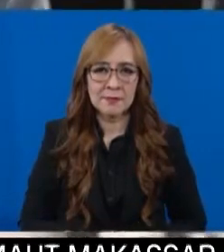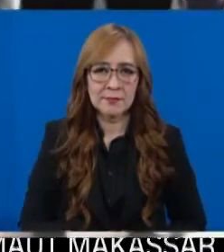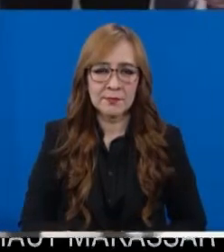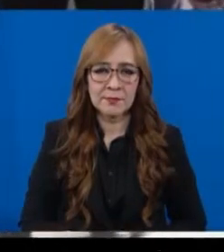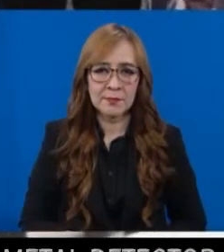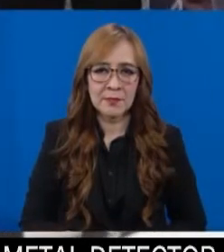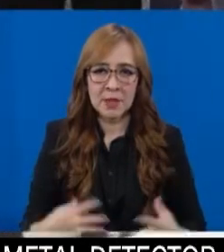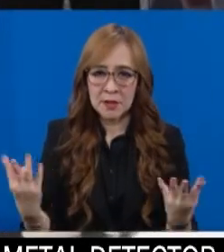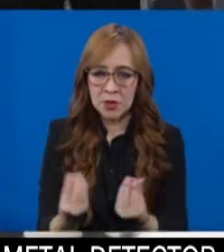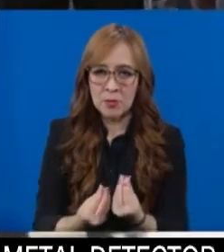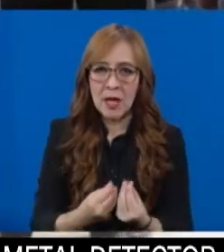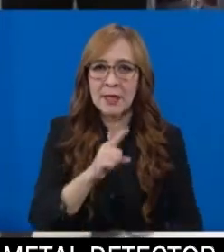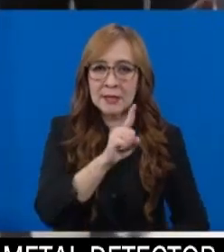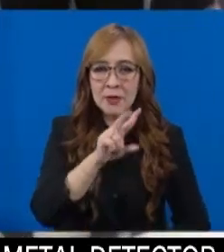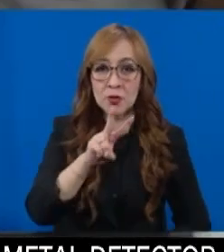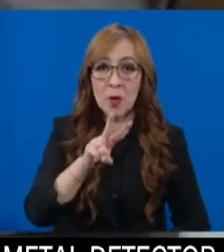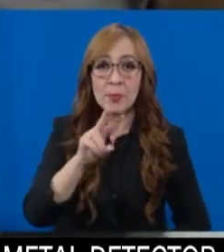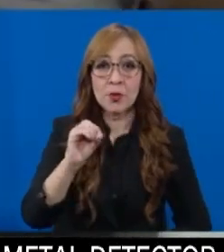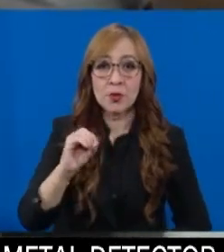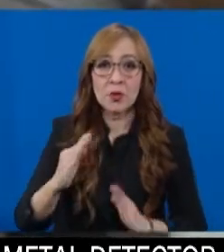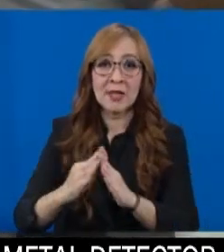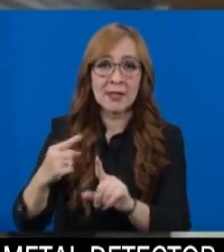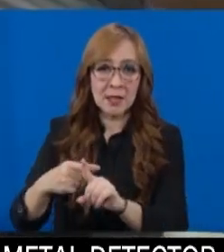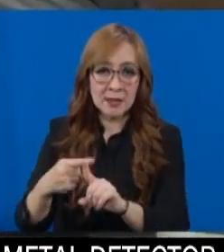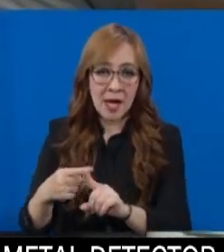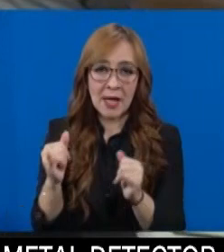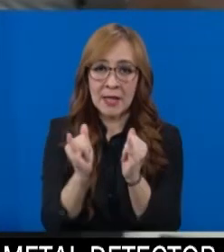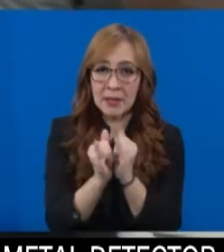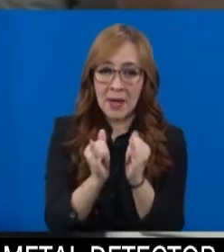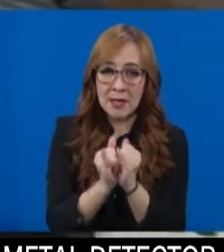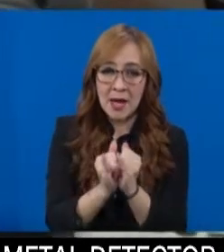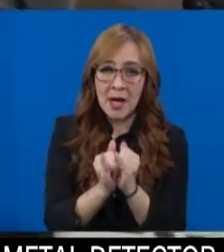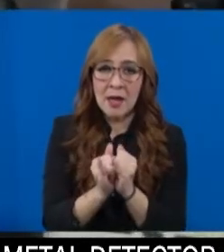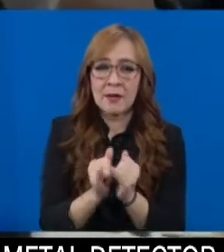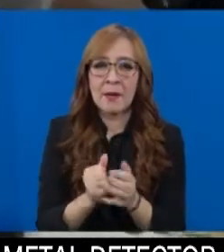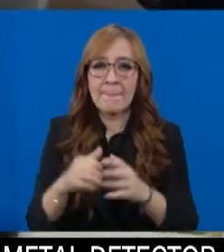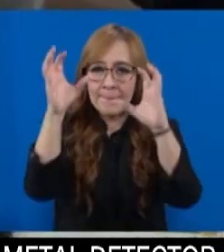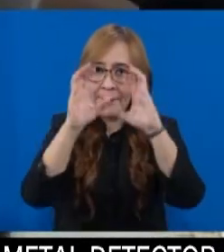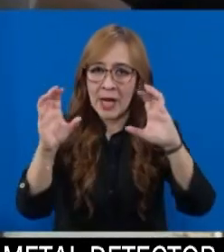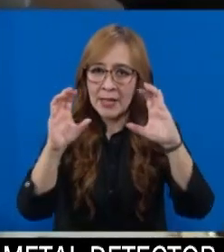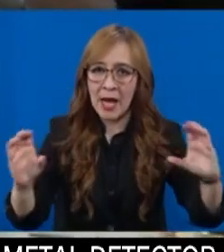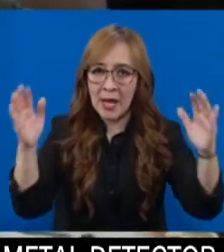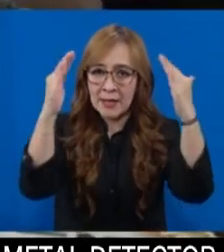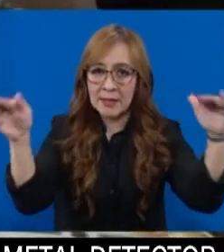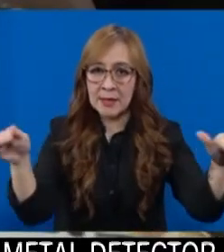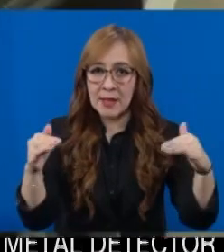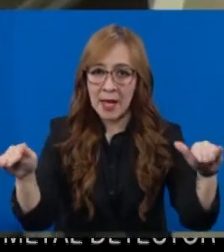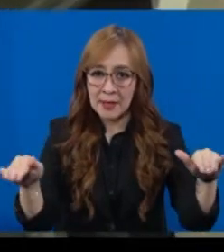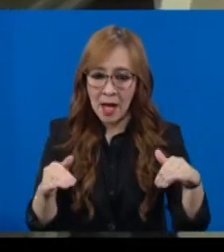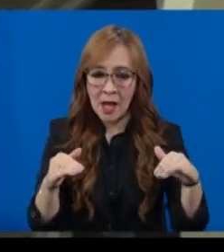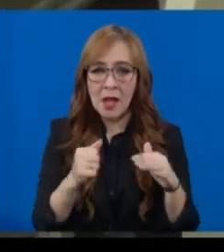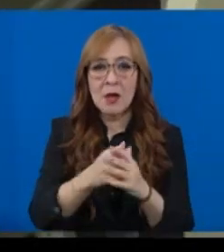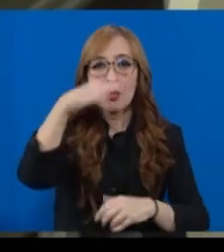sebanyak 120 gereja di Jakarta Barat akan menggelar ibadah malam perayaan natal dan di setiap gereja polisi bersama TNI telah mendirikan